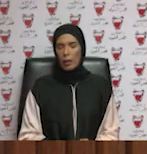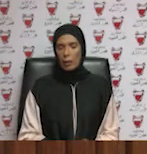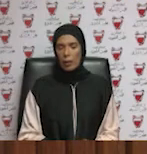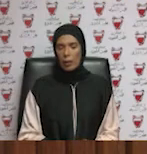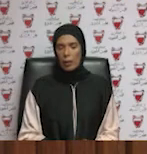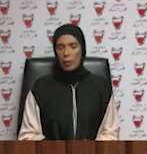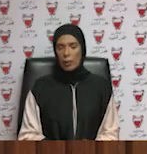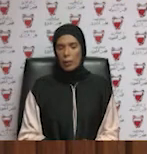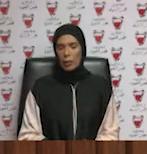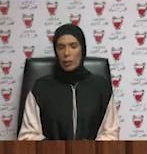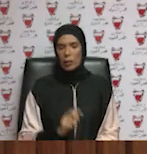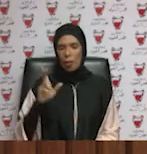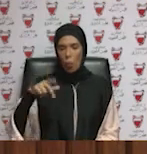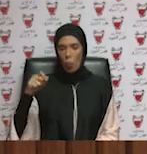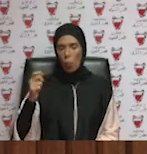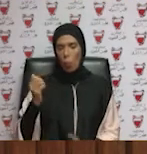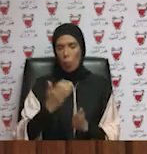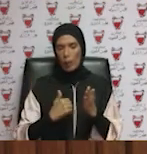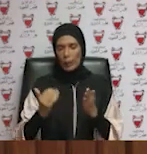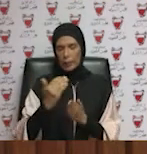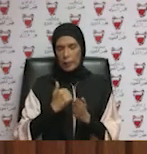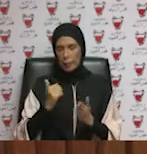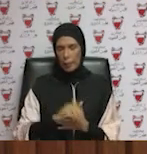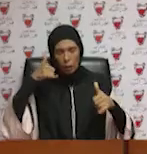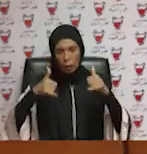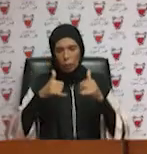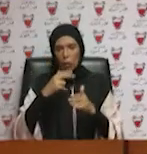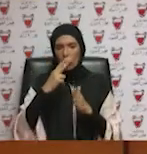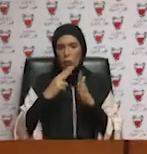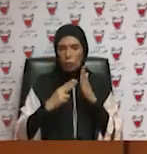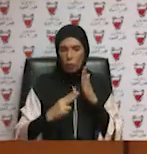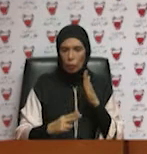2017 والمعد من قبل وزارة المالية والاقتصاد الوطني.